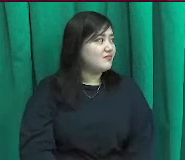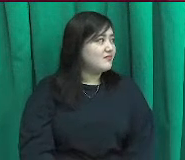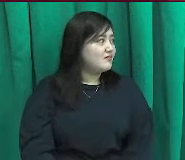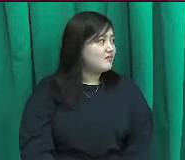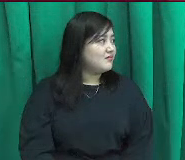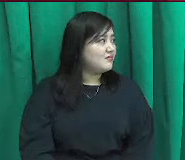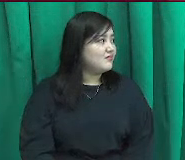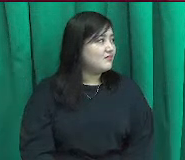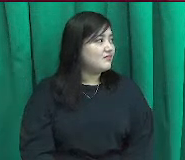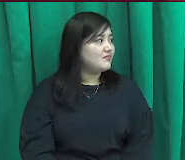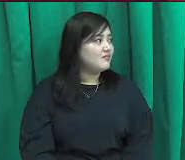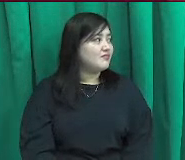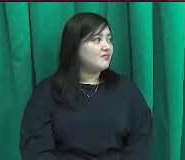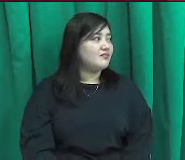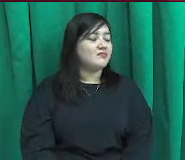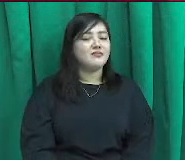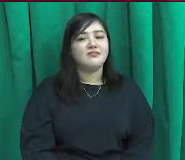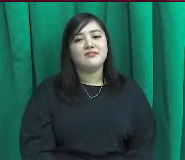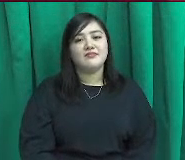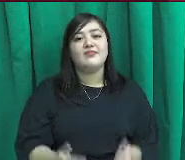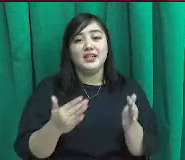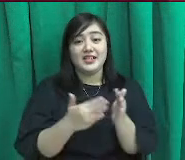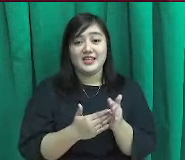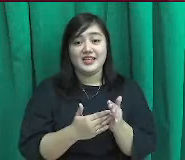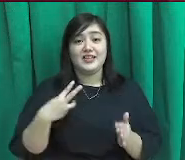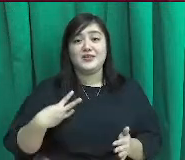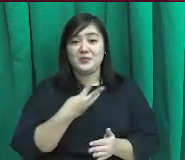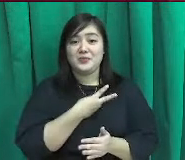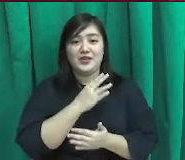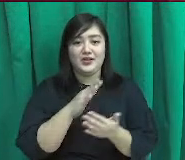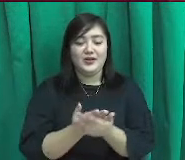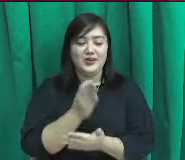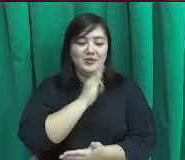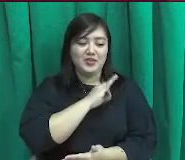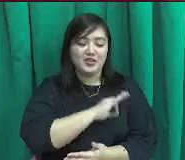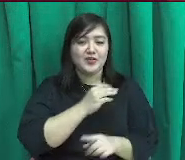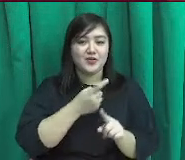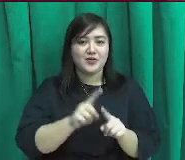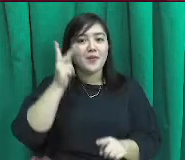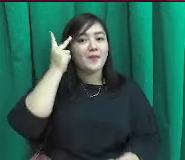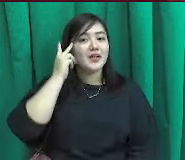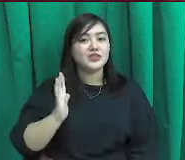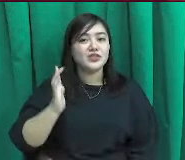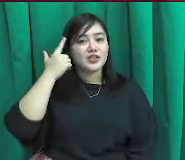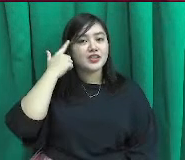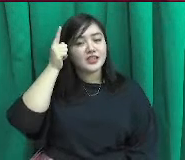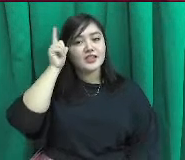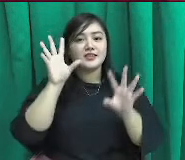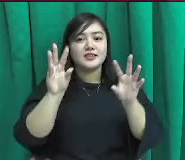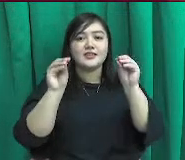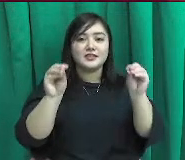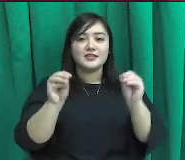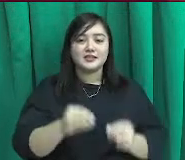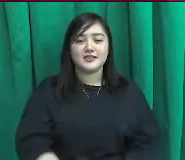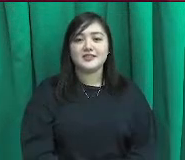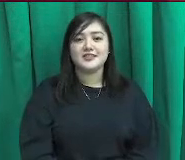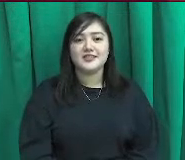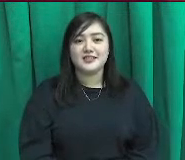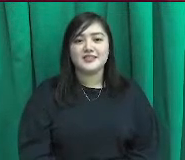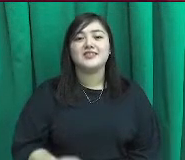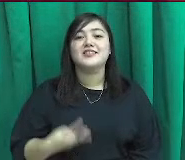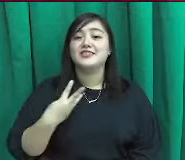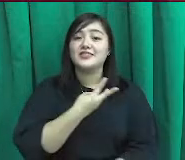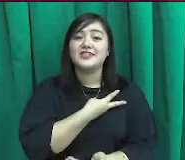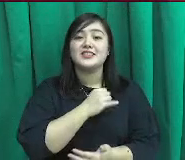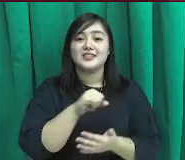Lahat tayo ay nakikinabang lang sa itinuturo ng pastor natin. Wala pong bago dito. Kumbaga, nire-re-echo lang natin. Yeah. Alam niyo po,